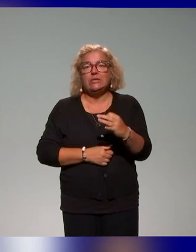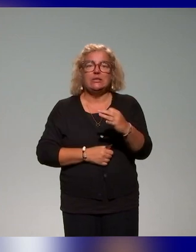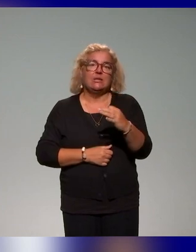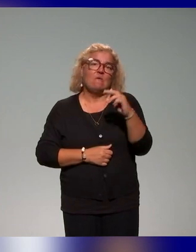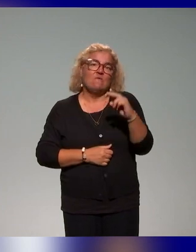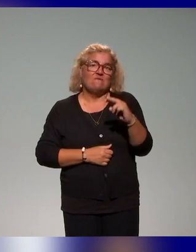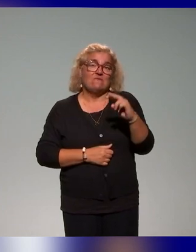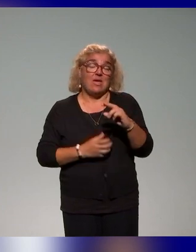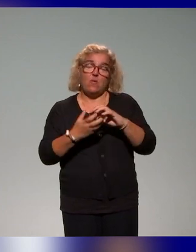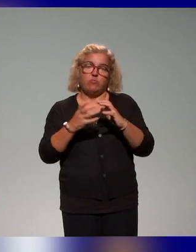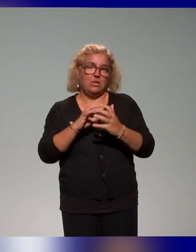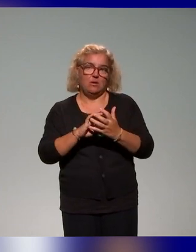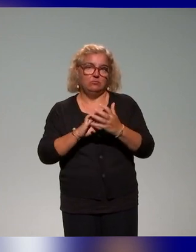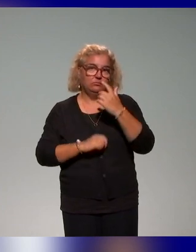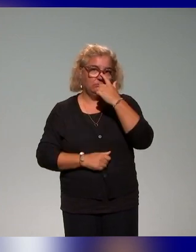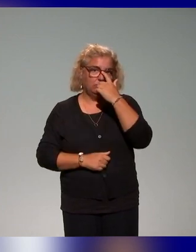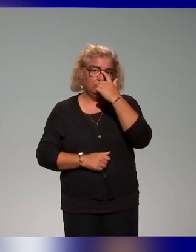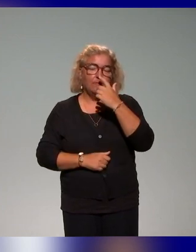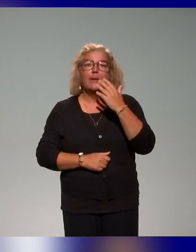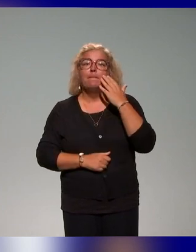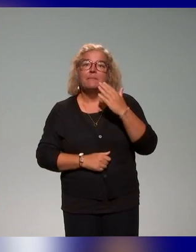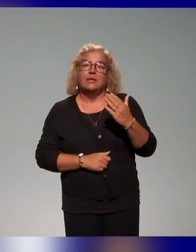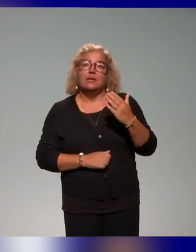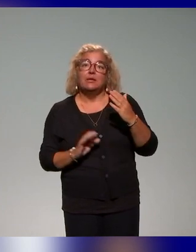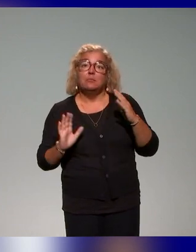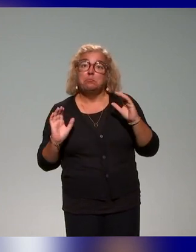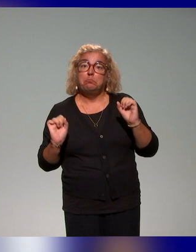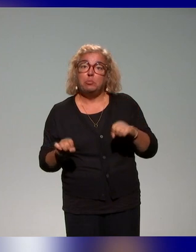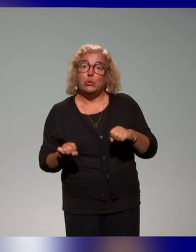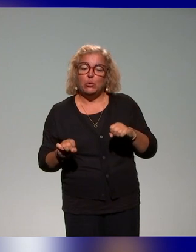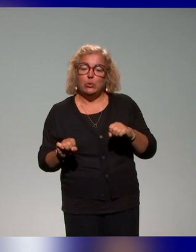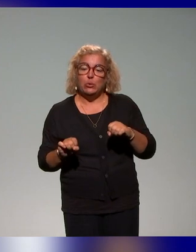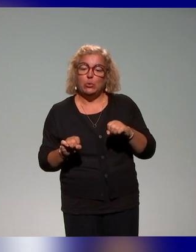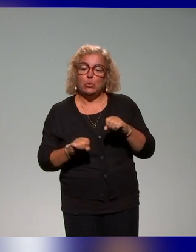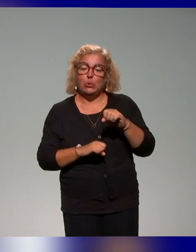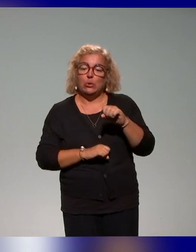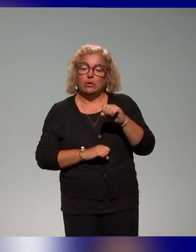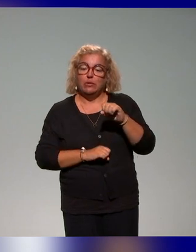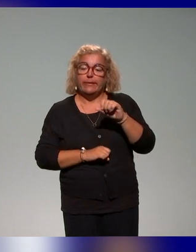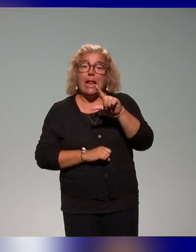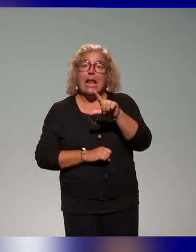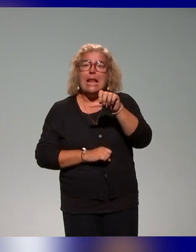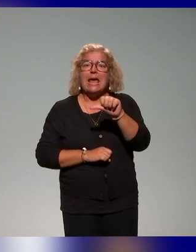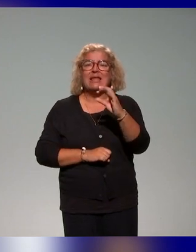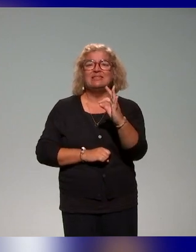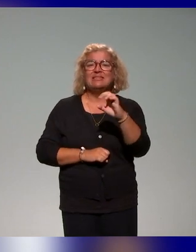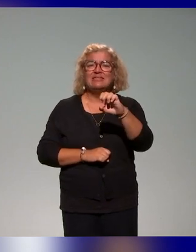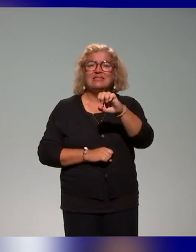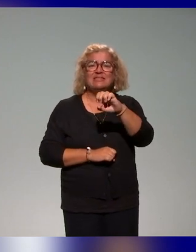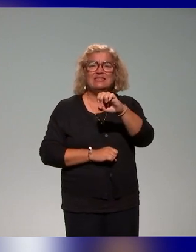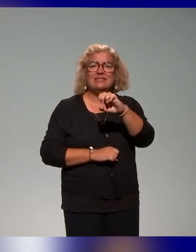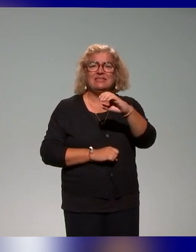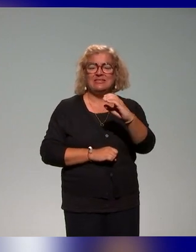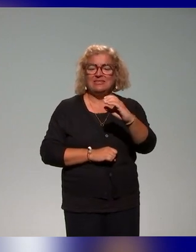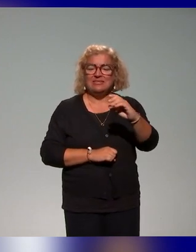c'est effectivement assez compliqué. Ceci étant, rien n'empêche de mettre du LaTeX dans Moodle. C'est